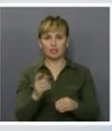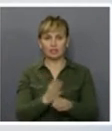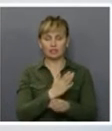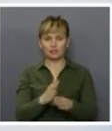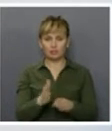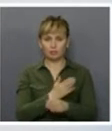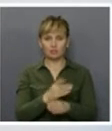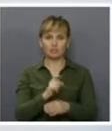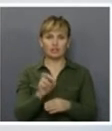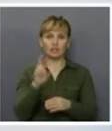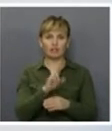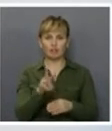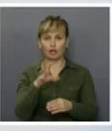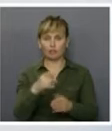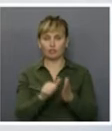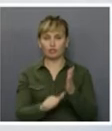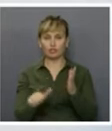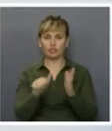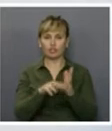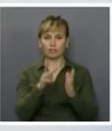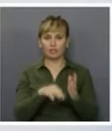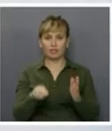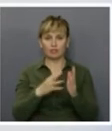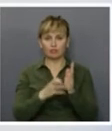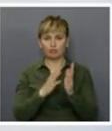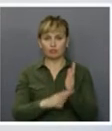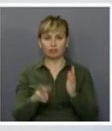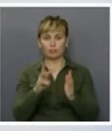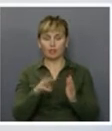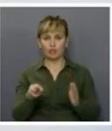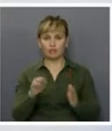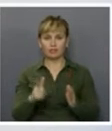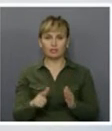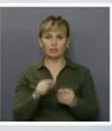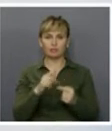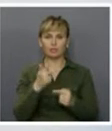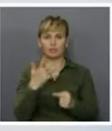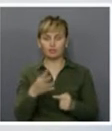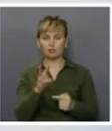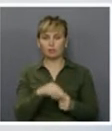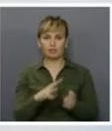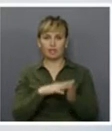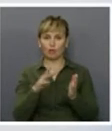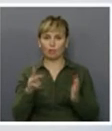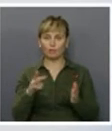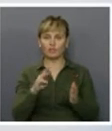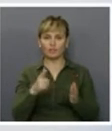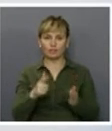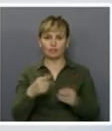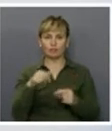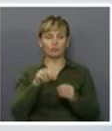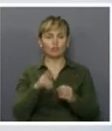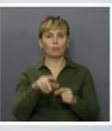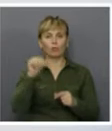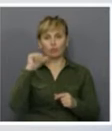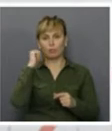за январь-май составили 66 миллиардов 900 миллионов тенге против 35 миллиардов 900 миллионов тенге в аналогичном периоде